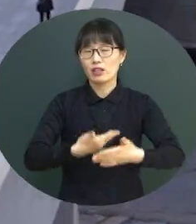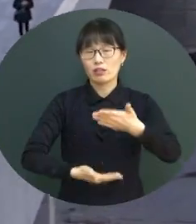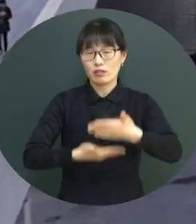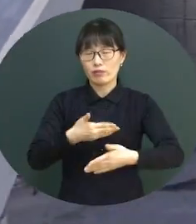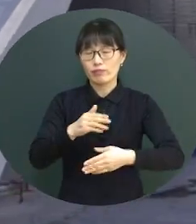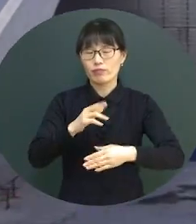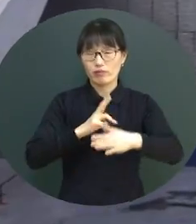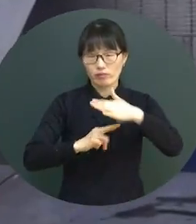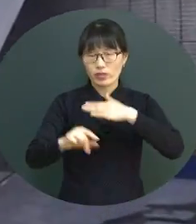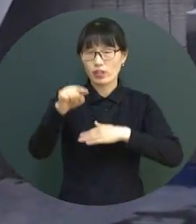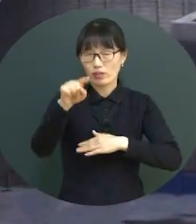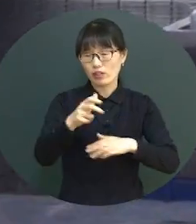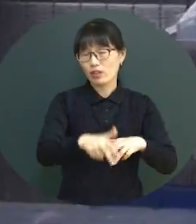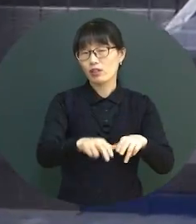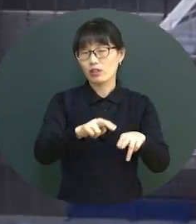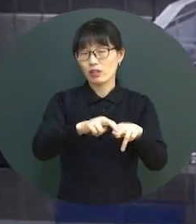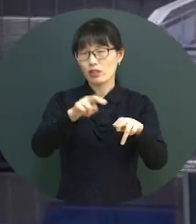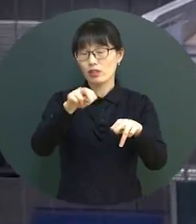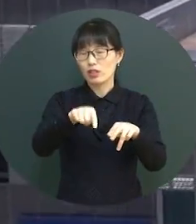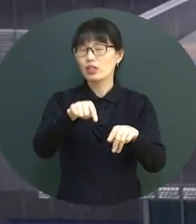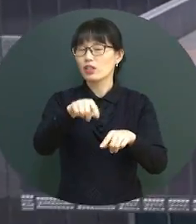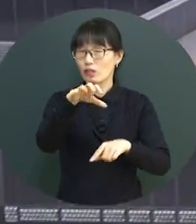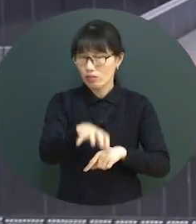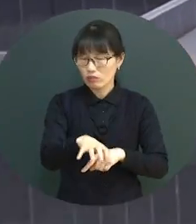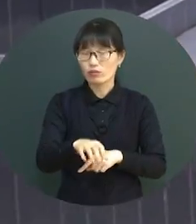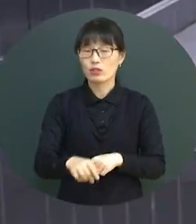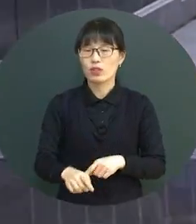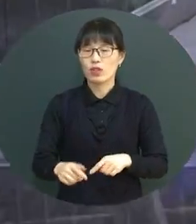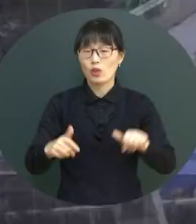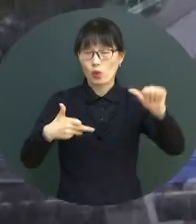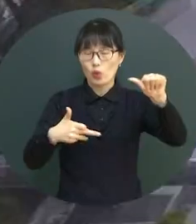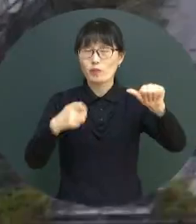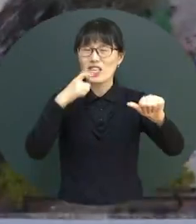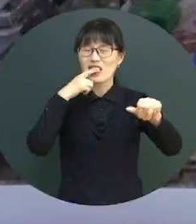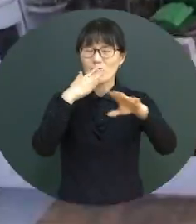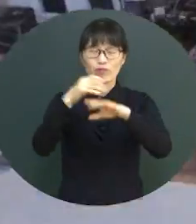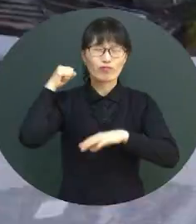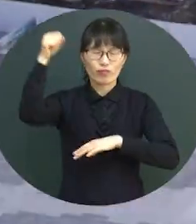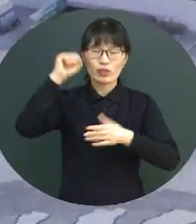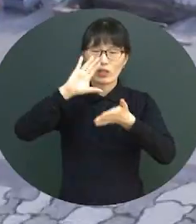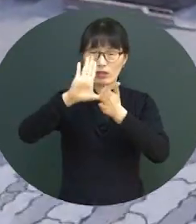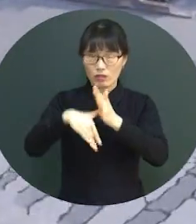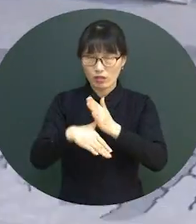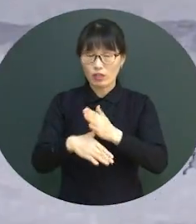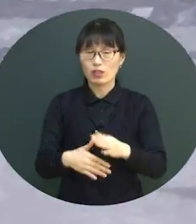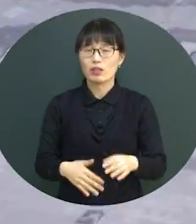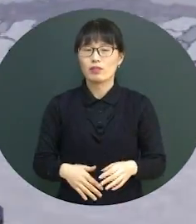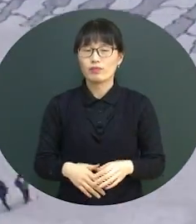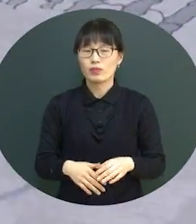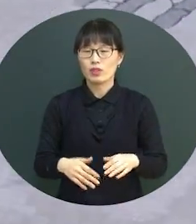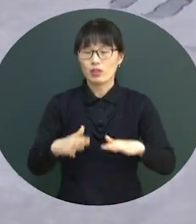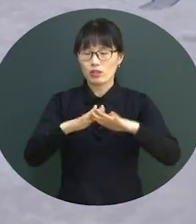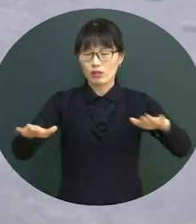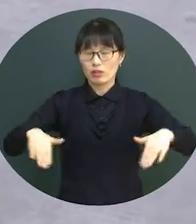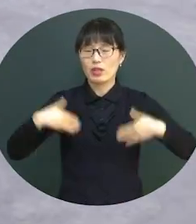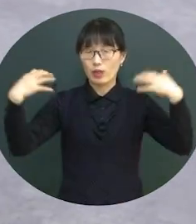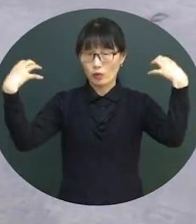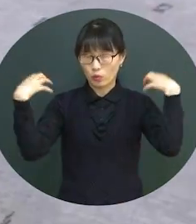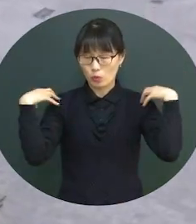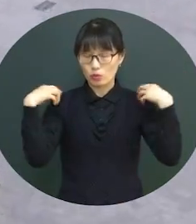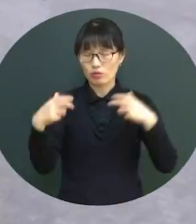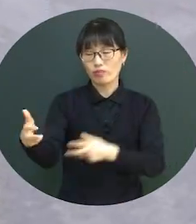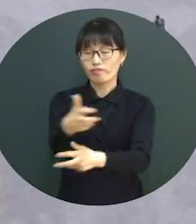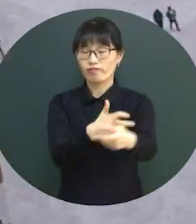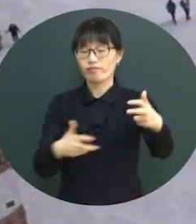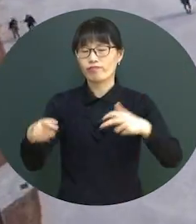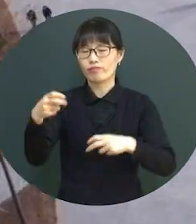국립아시아문화전당 문화전당역은 5.18 광주민중항쟁본부가 있었던 구 전남도청 앞 5.18 민주광장에